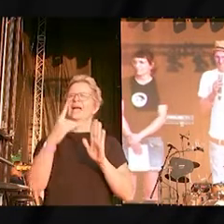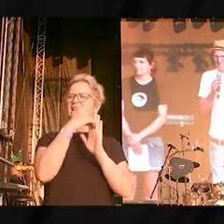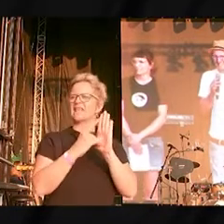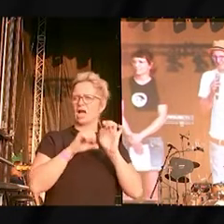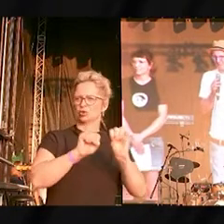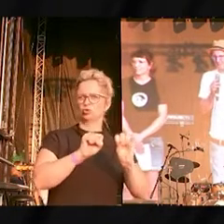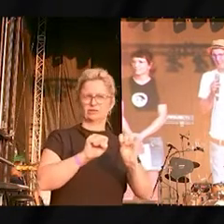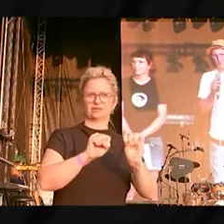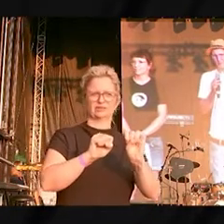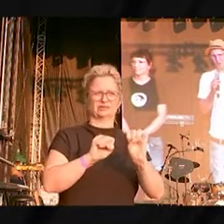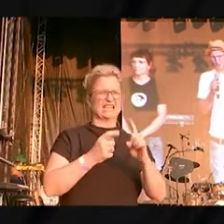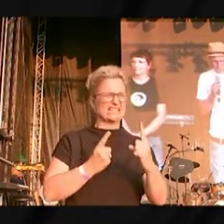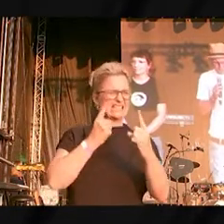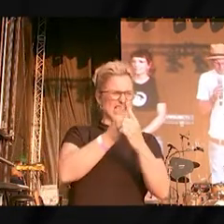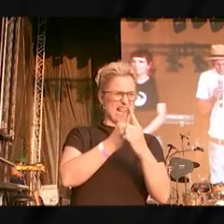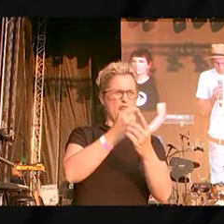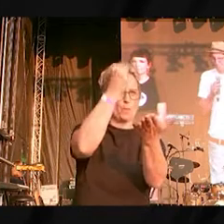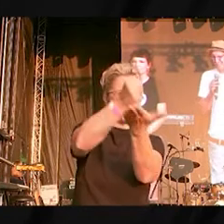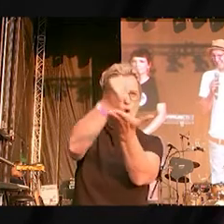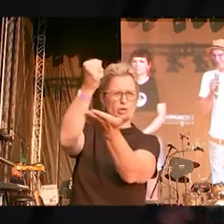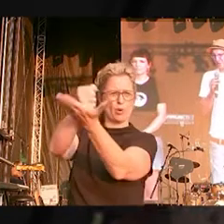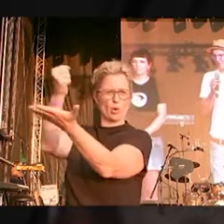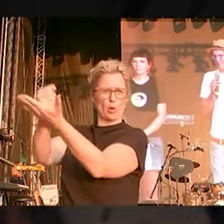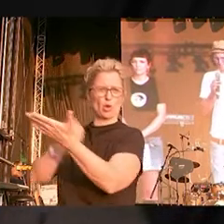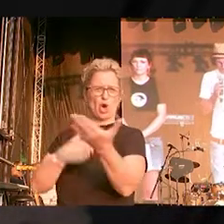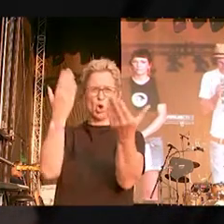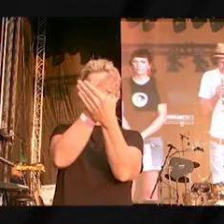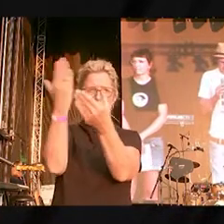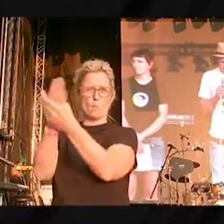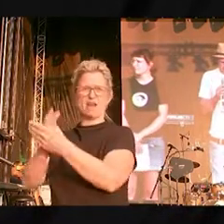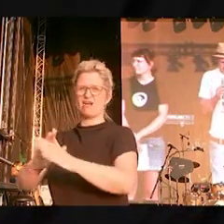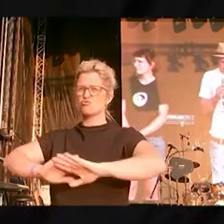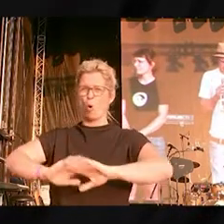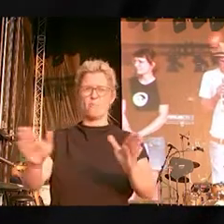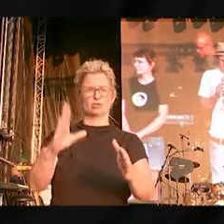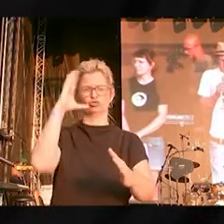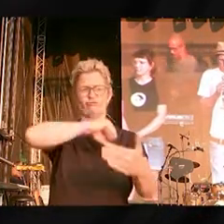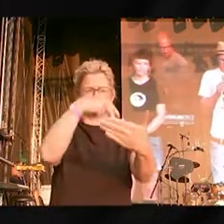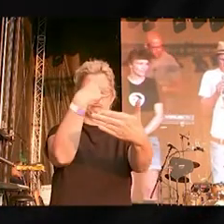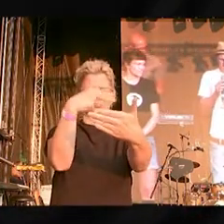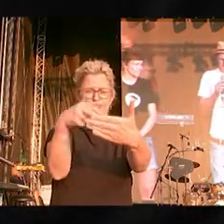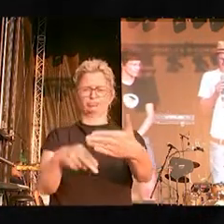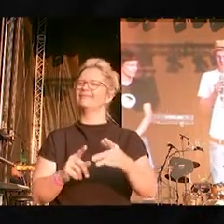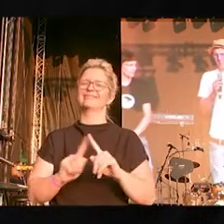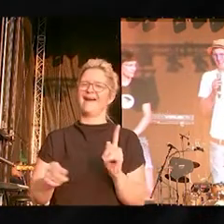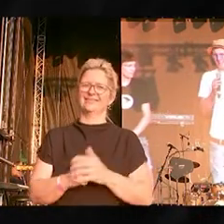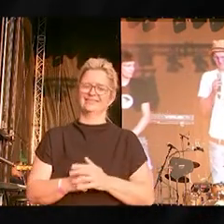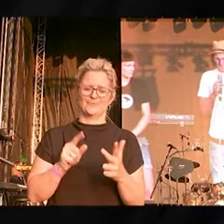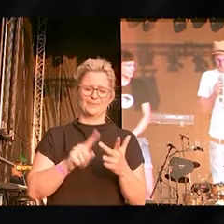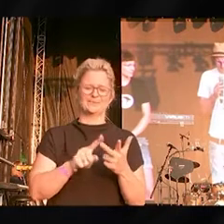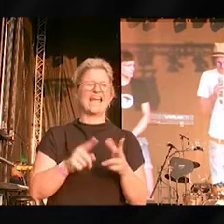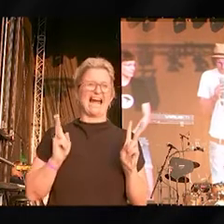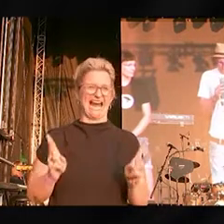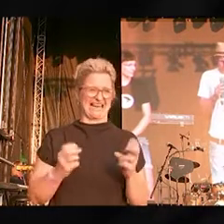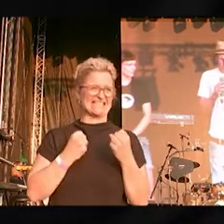Datenschutz ist nicht dafür da, damit Behörden Dokumente komplett schwärzen. Und unser Recht auf Sicherheit